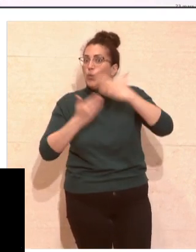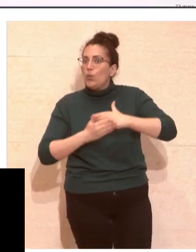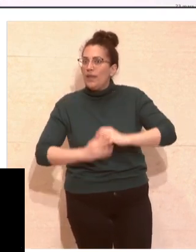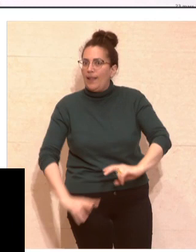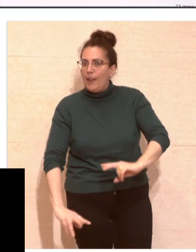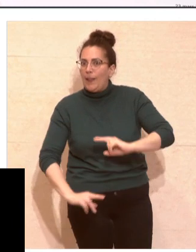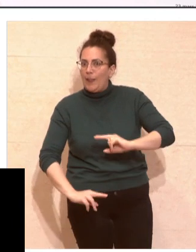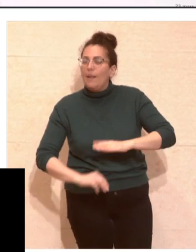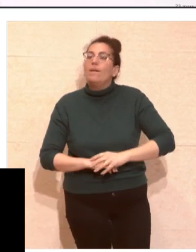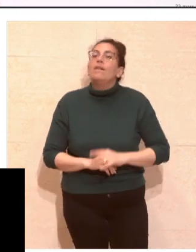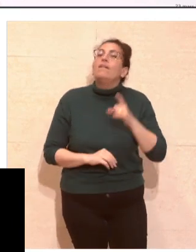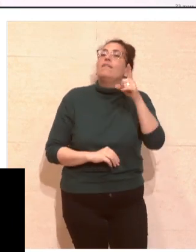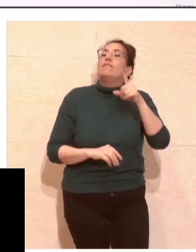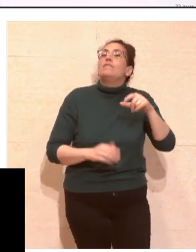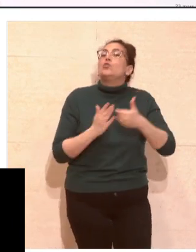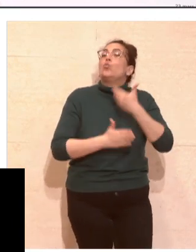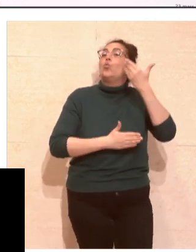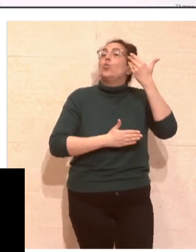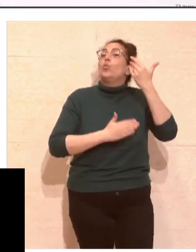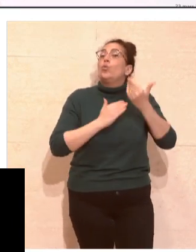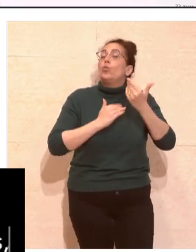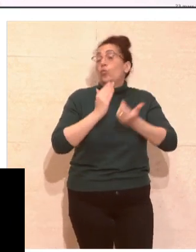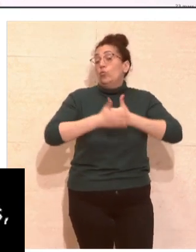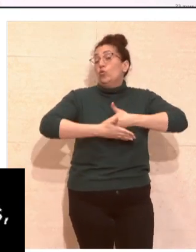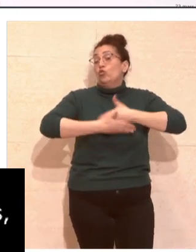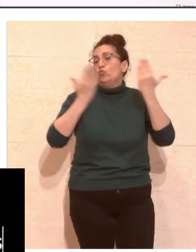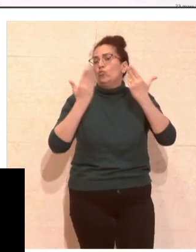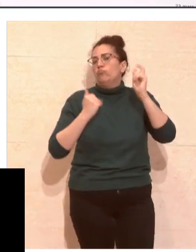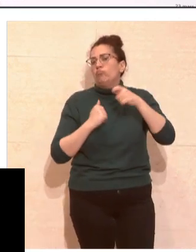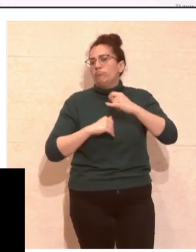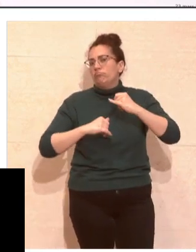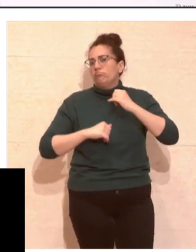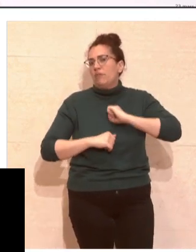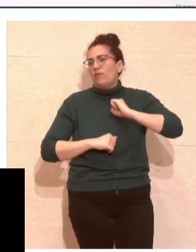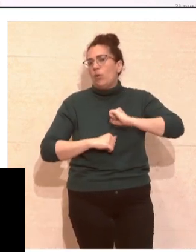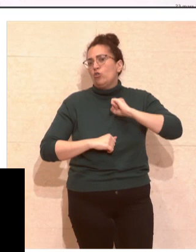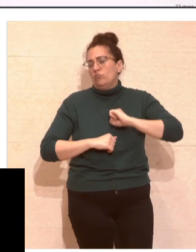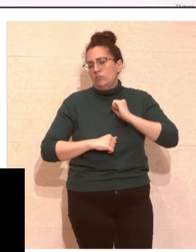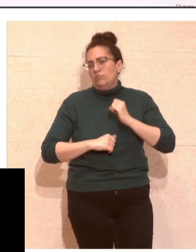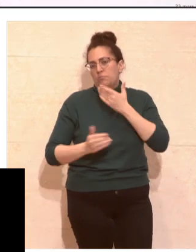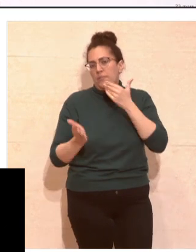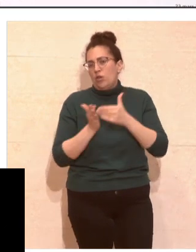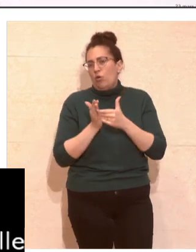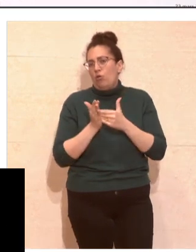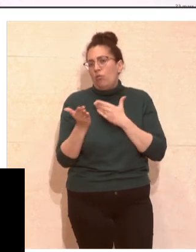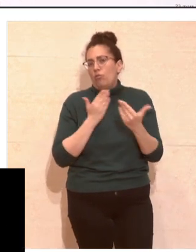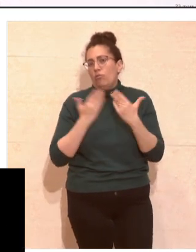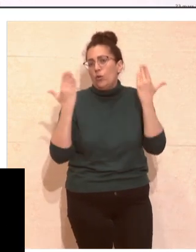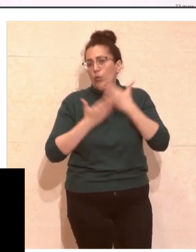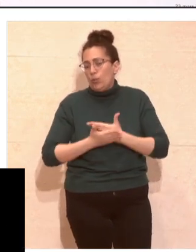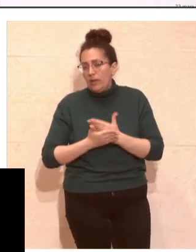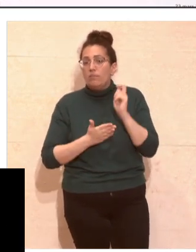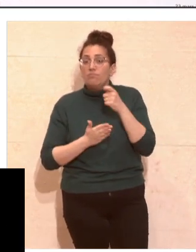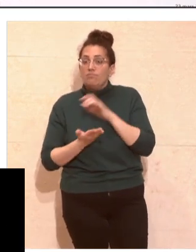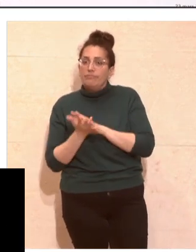ça qu'on va avoir cette superposition et donc une récupération un petit peu des performances attentionnelles en journée, mais qui vont bien sûr continuer à se dégrader